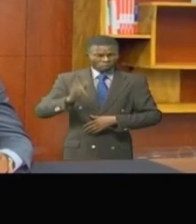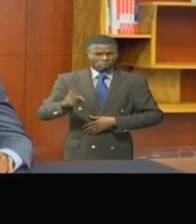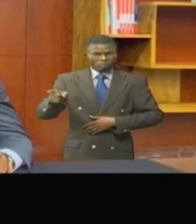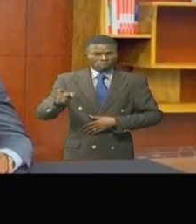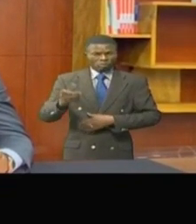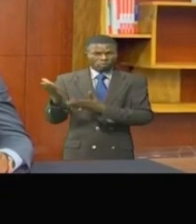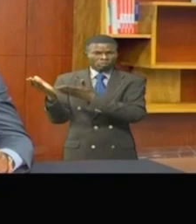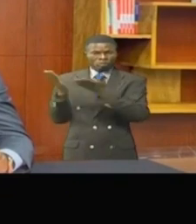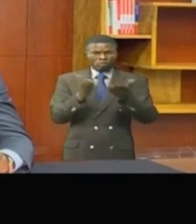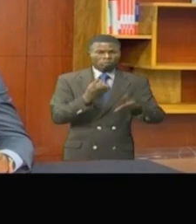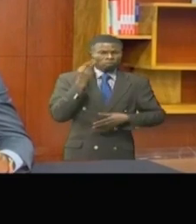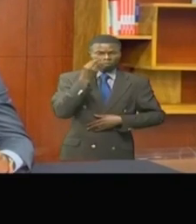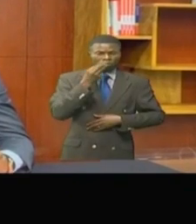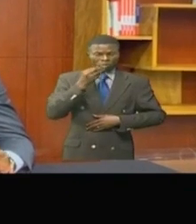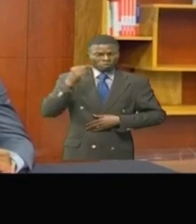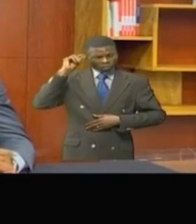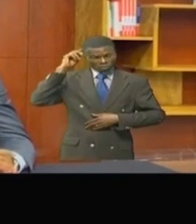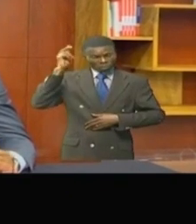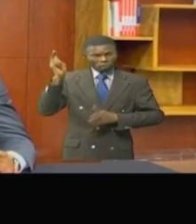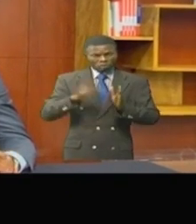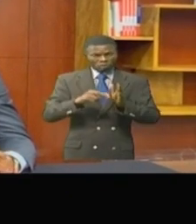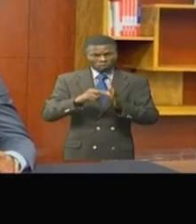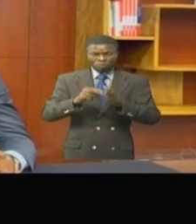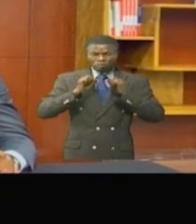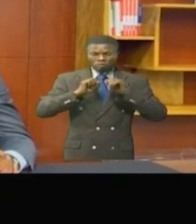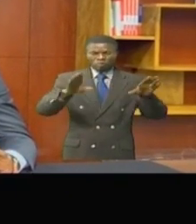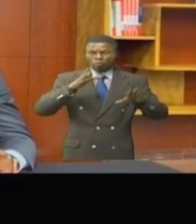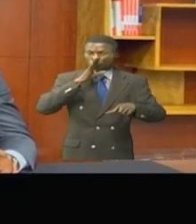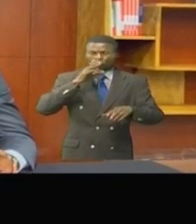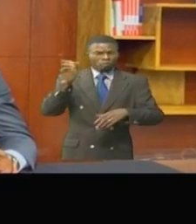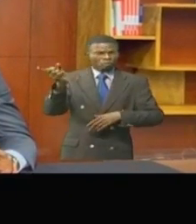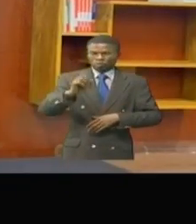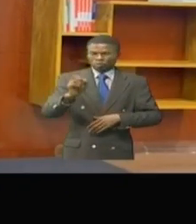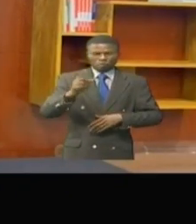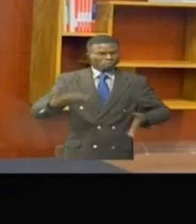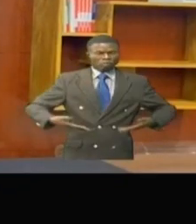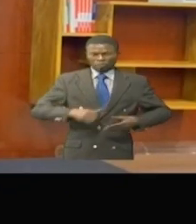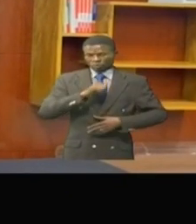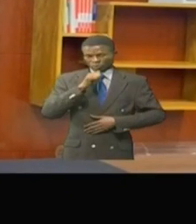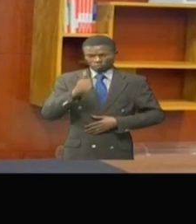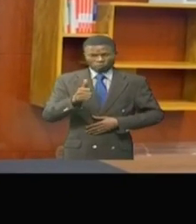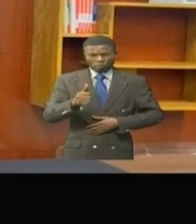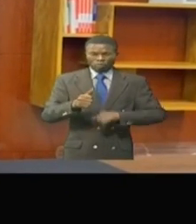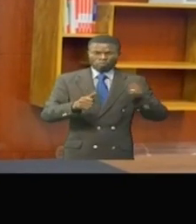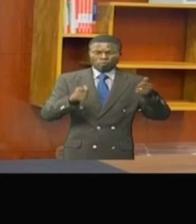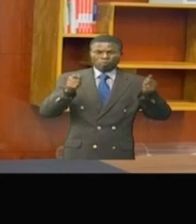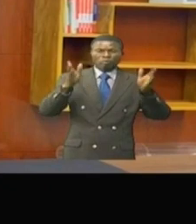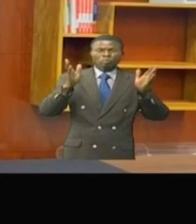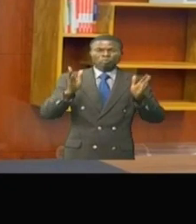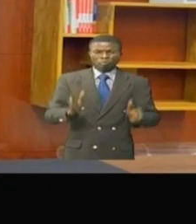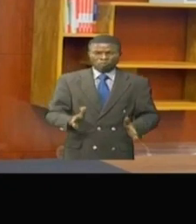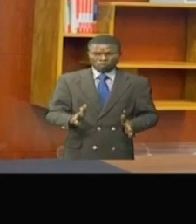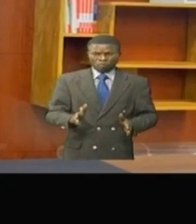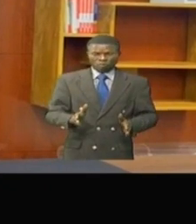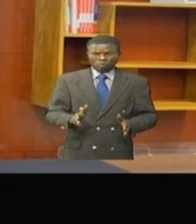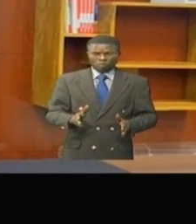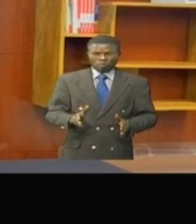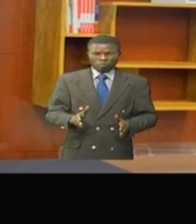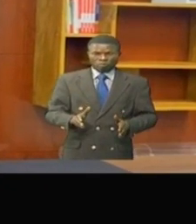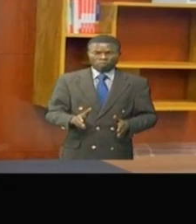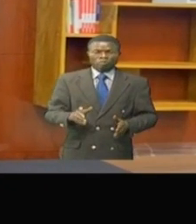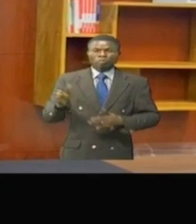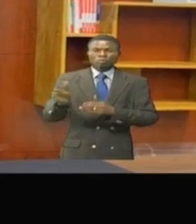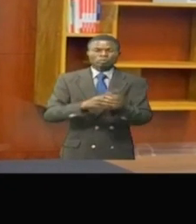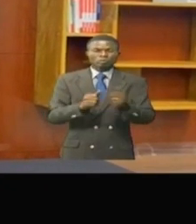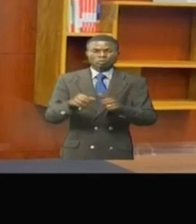porte-parole du gouvernement condamne par contre la diffusion des informations jugées sensibles par certains journalistes en quête de faire le buzz.